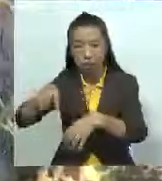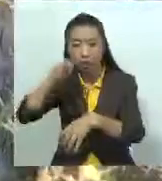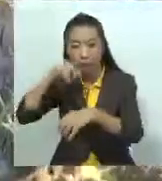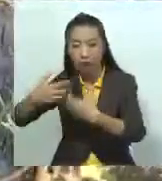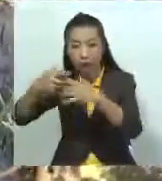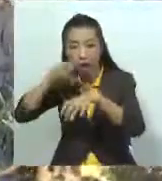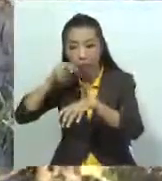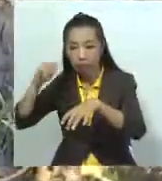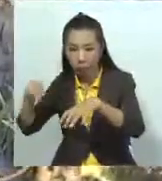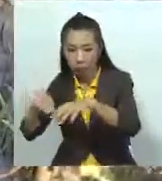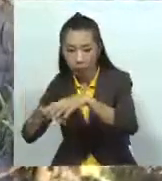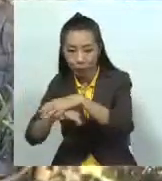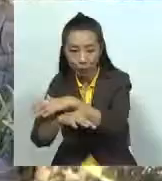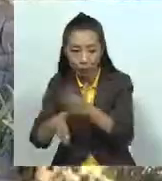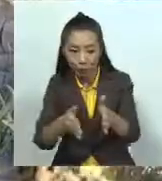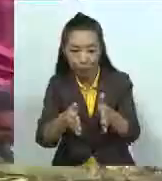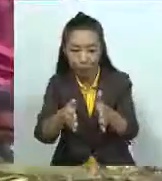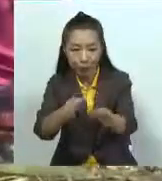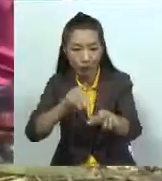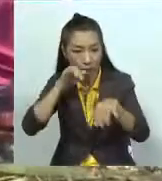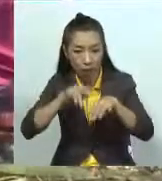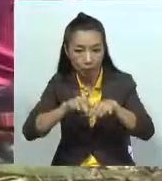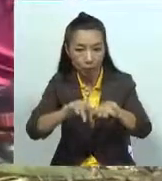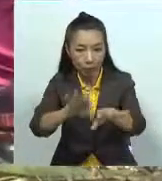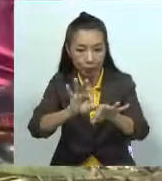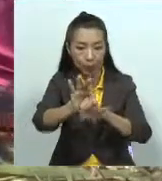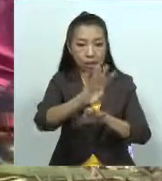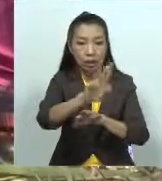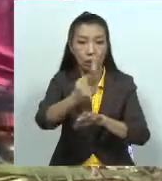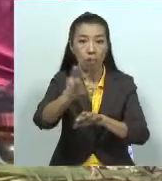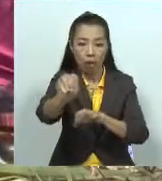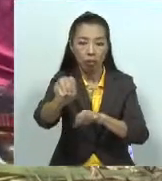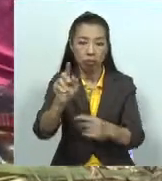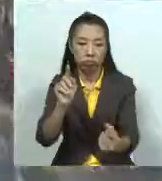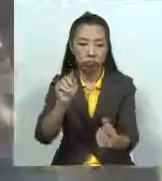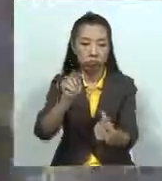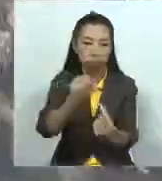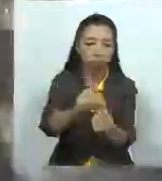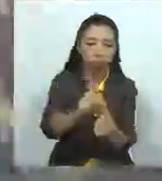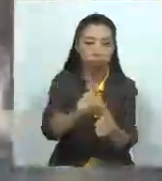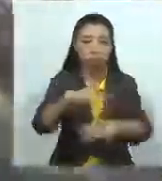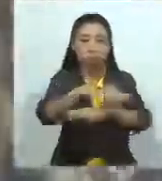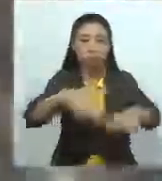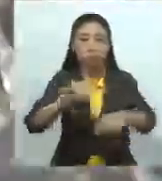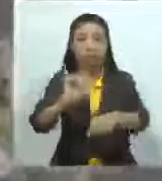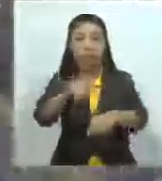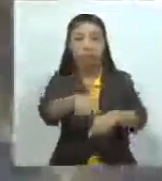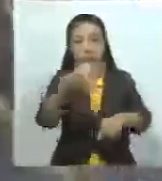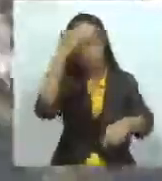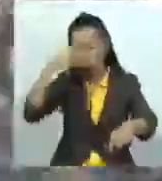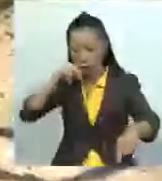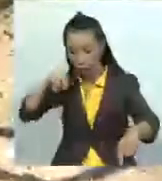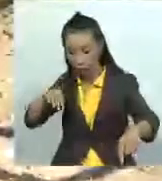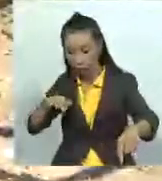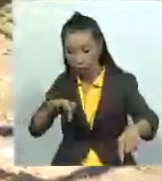ระยะทางการส่งน้ำประมาณ4กิโลเมตรแต่ที่นี่เป็นปลายคลองน้ำยังส่งมาไม่ถึงเพราะต้นคลองและกลางคล